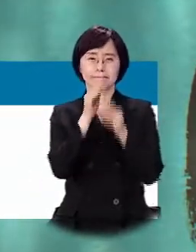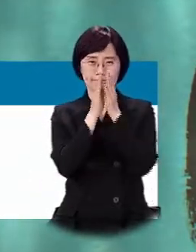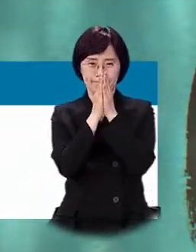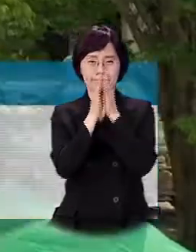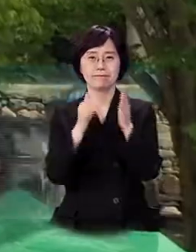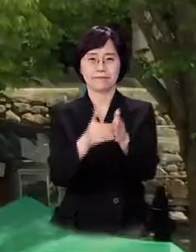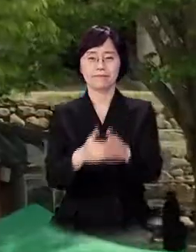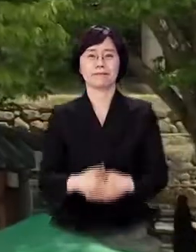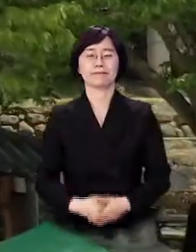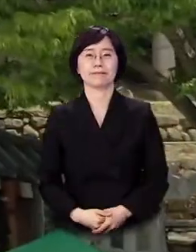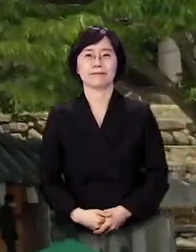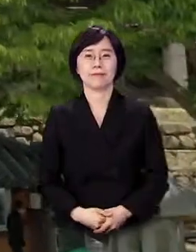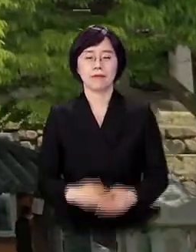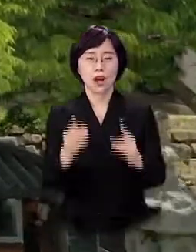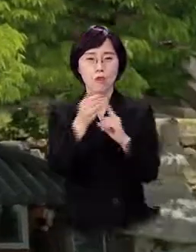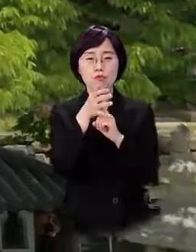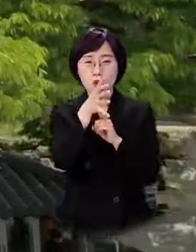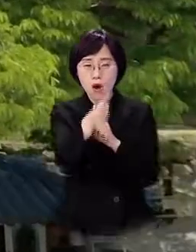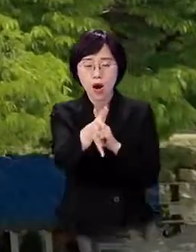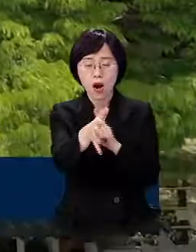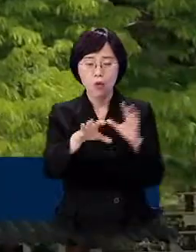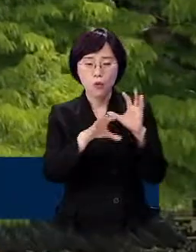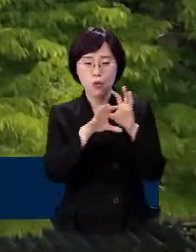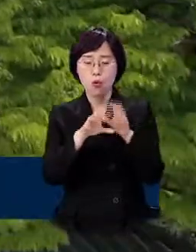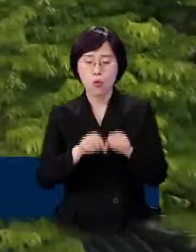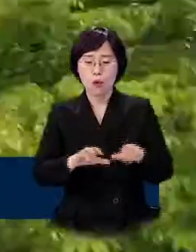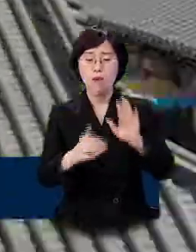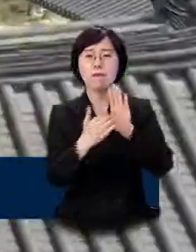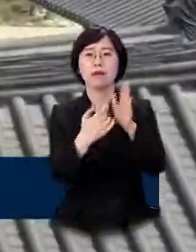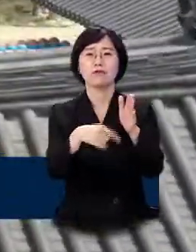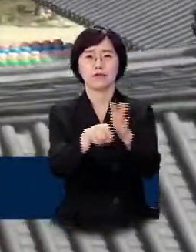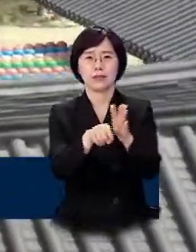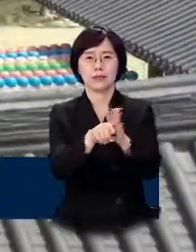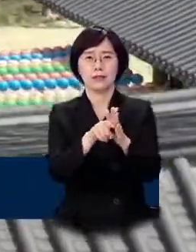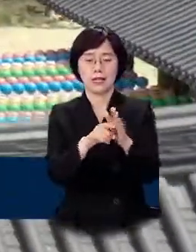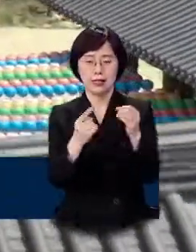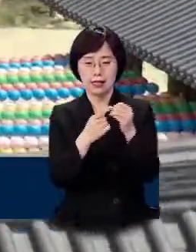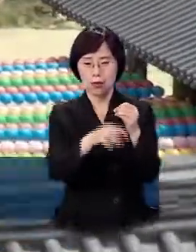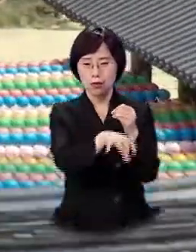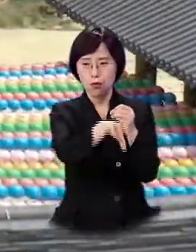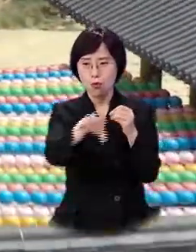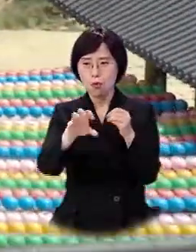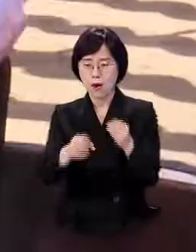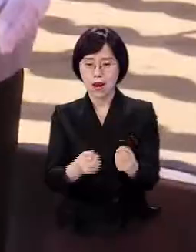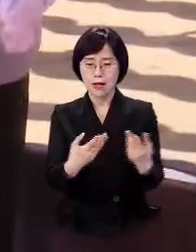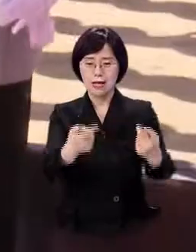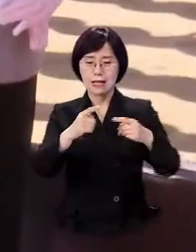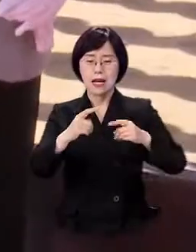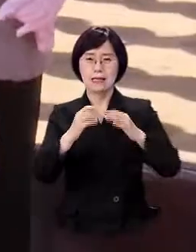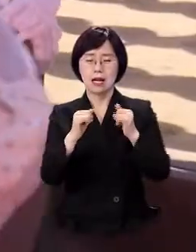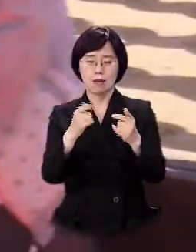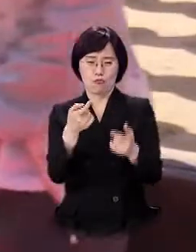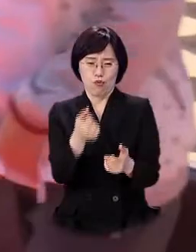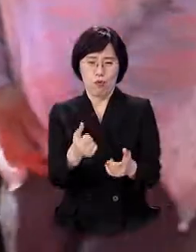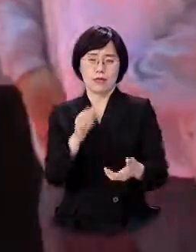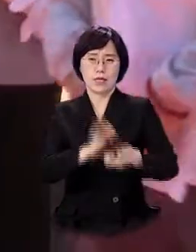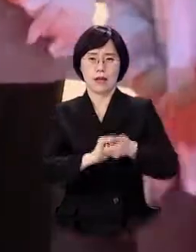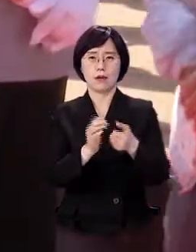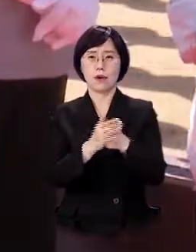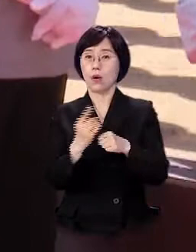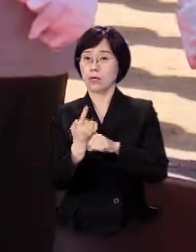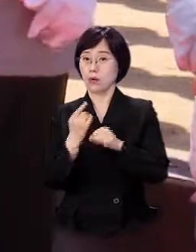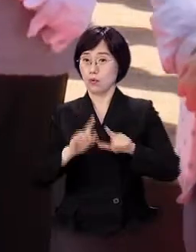하고. 불교계는 코로나19의 확산을 막기 위해 사찰마다 법요식 참석자 수를 최소화했고